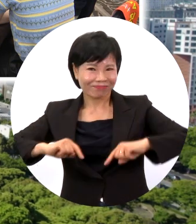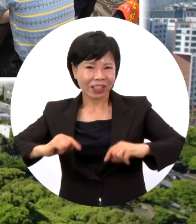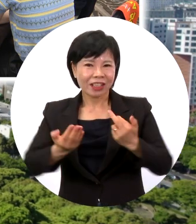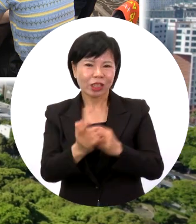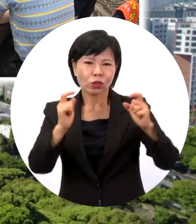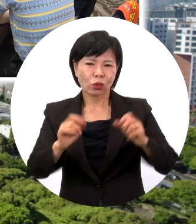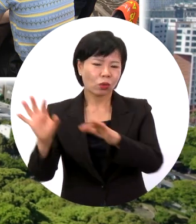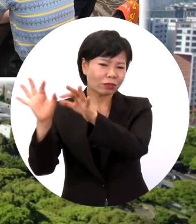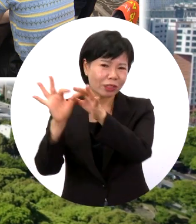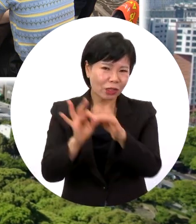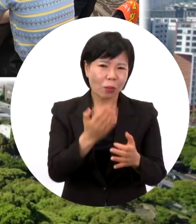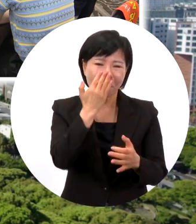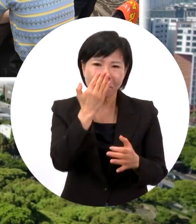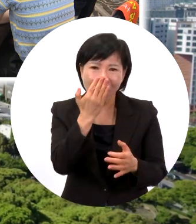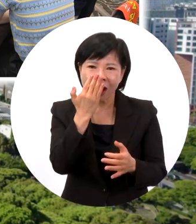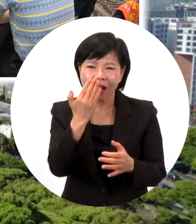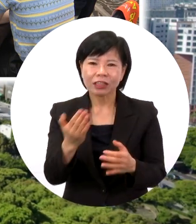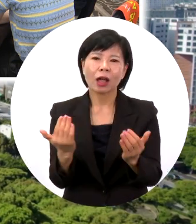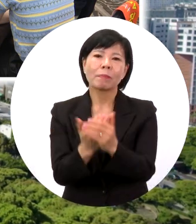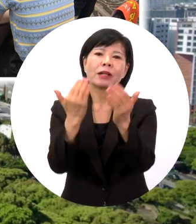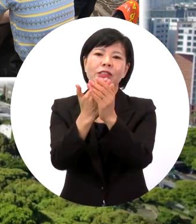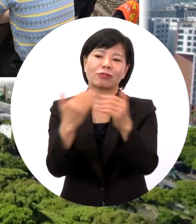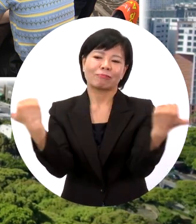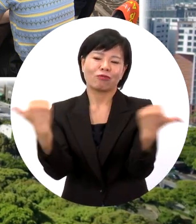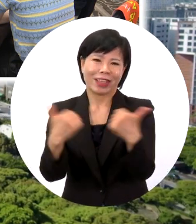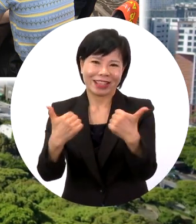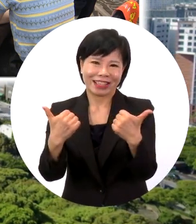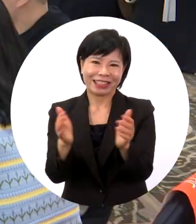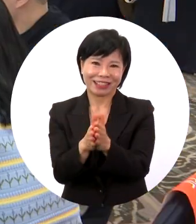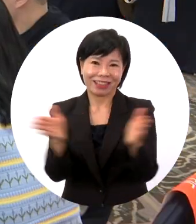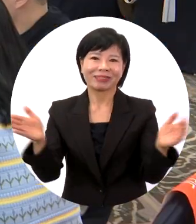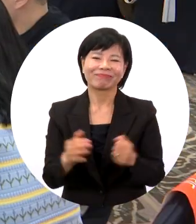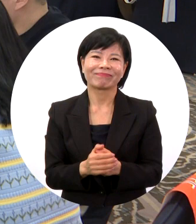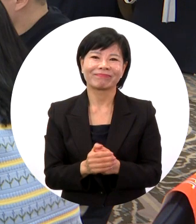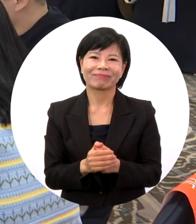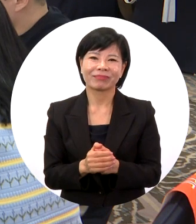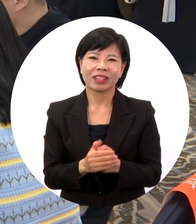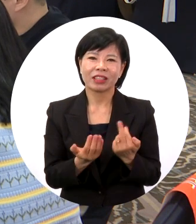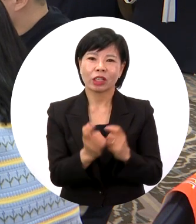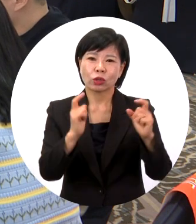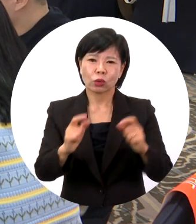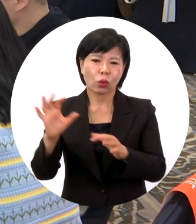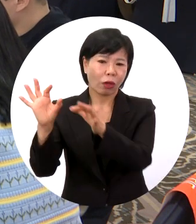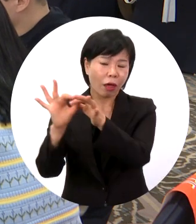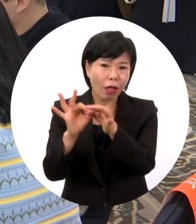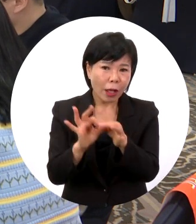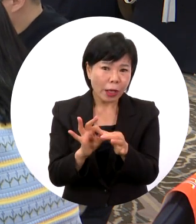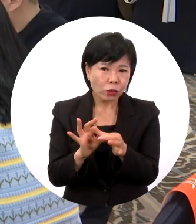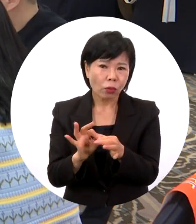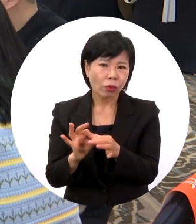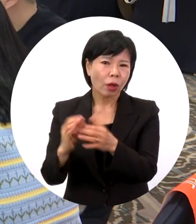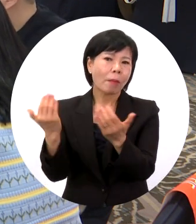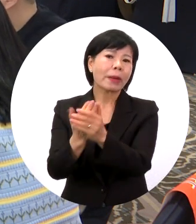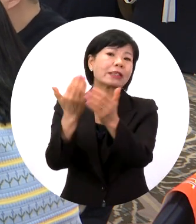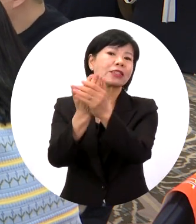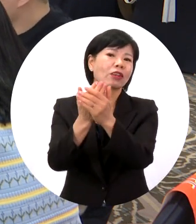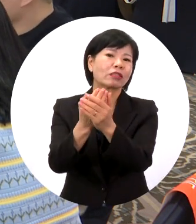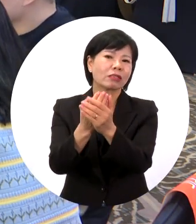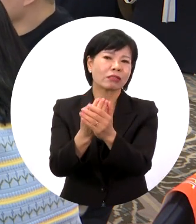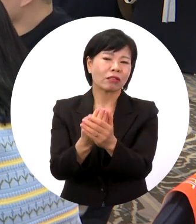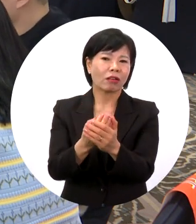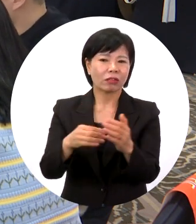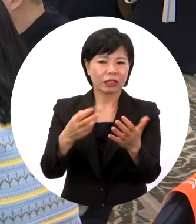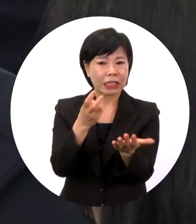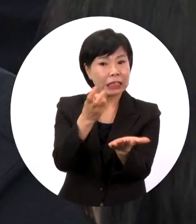제주 지속가능 발전 기본 전략 수립 원탁회의를 개최했습니다. 제주 지속가능 발전 기본 전략은 지속가능